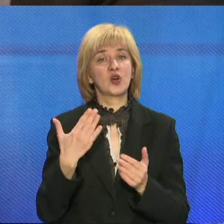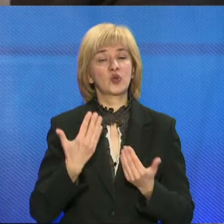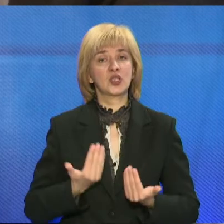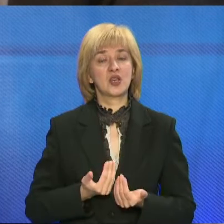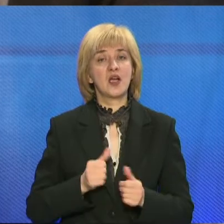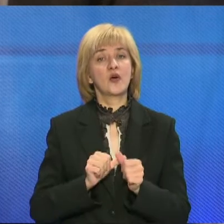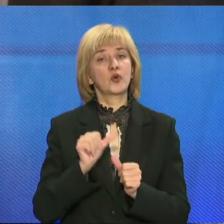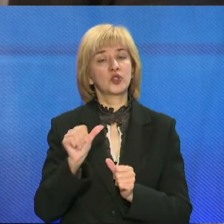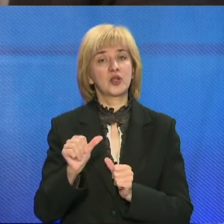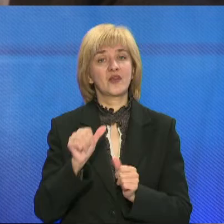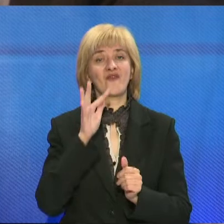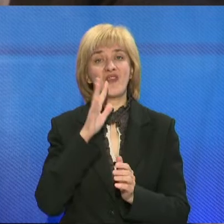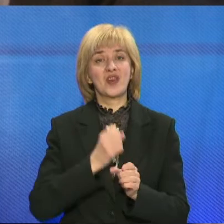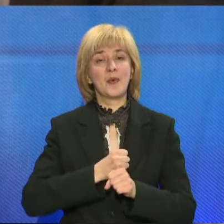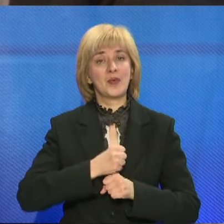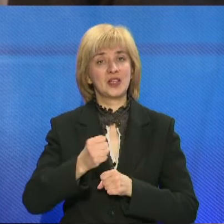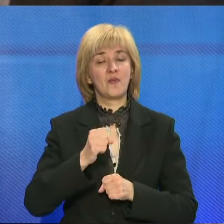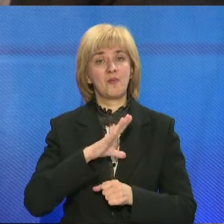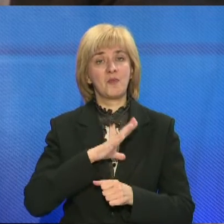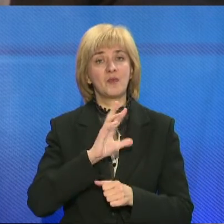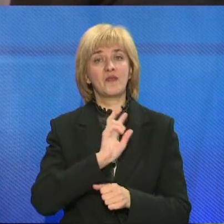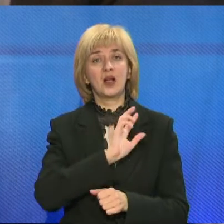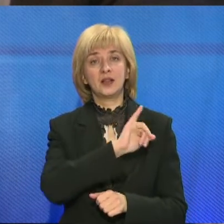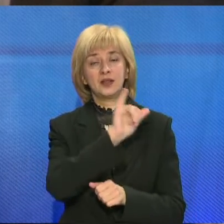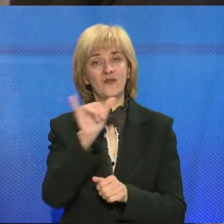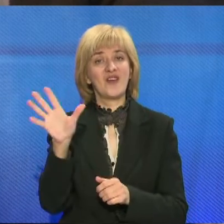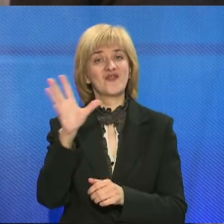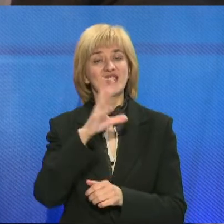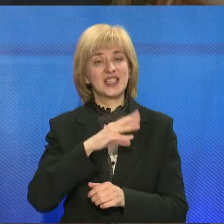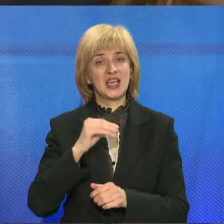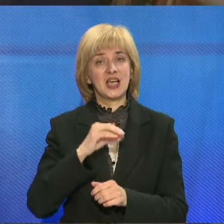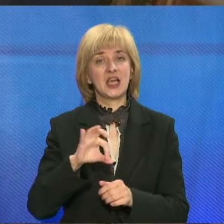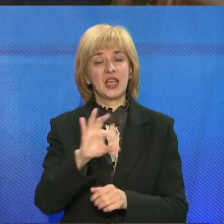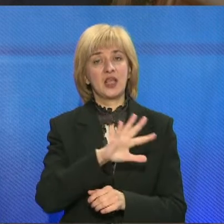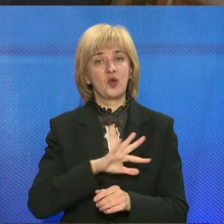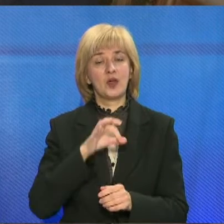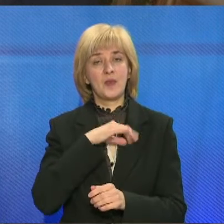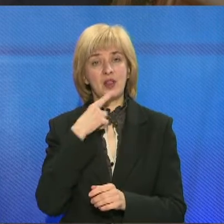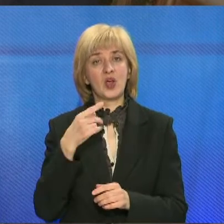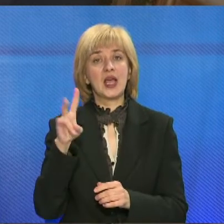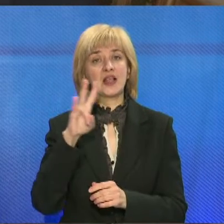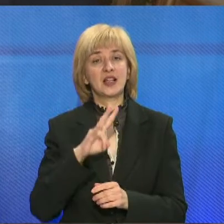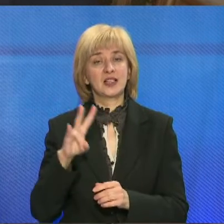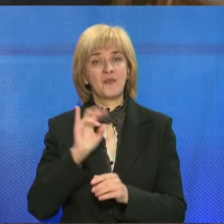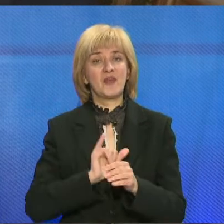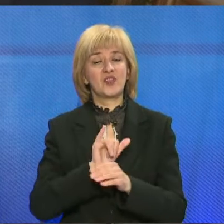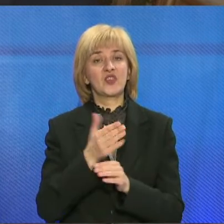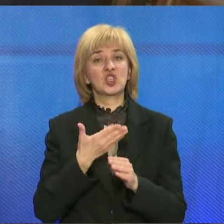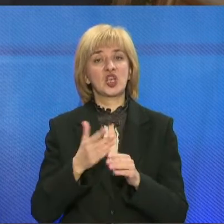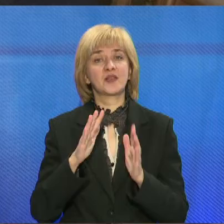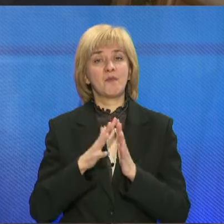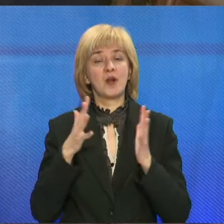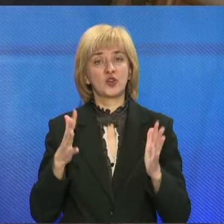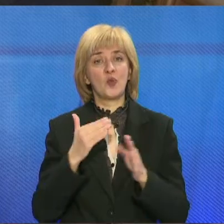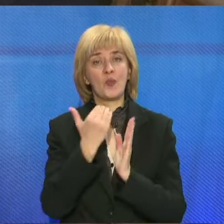моменту призначения посол побывал уже амаль во всех регионах Беларуси. Листопадовский визит – это частка великой программы подрыхтовки